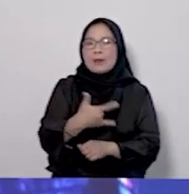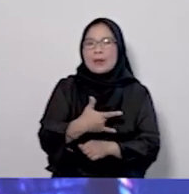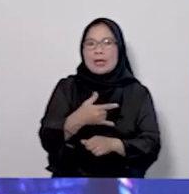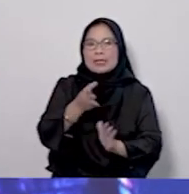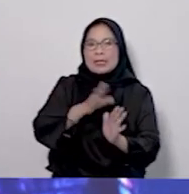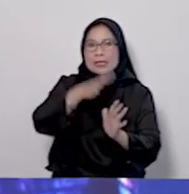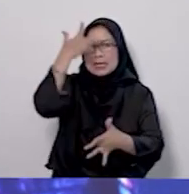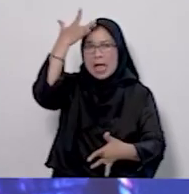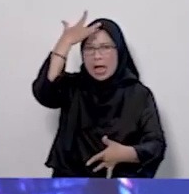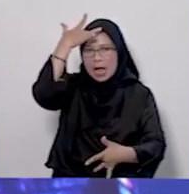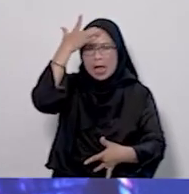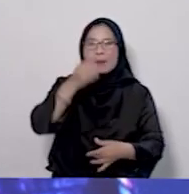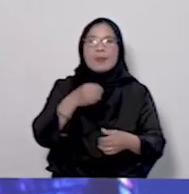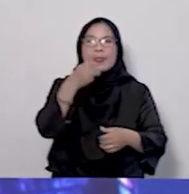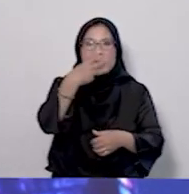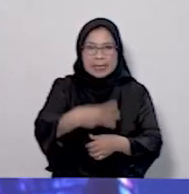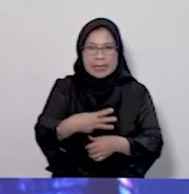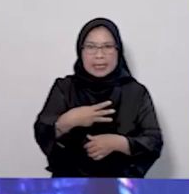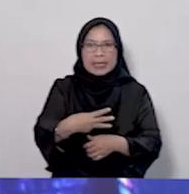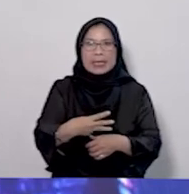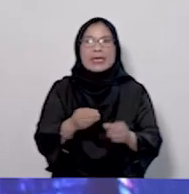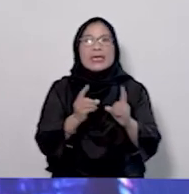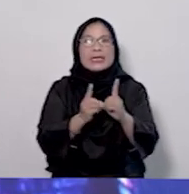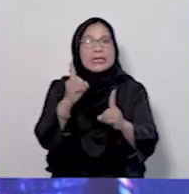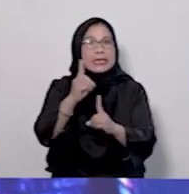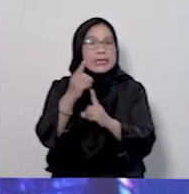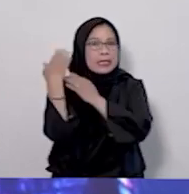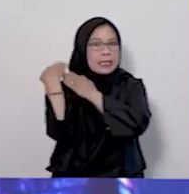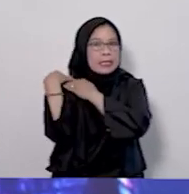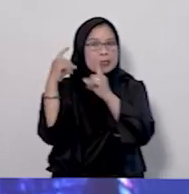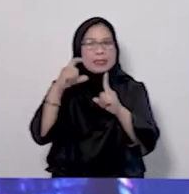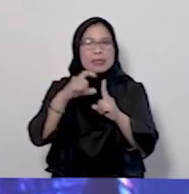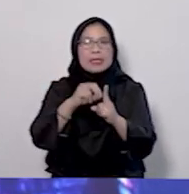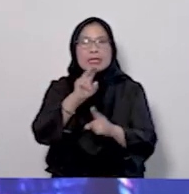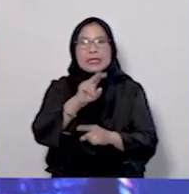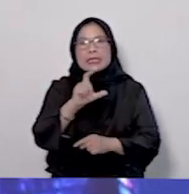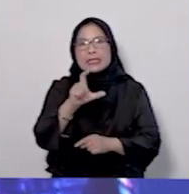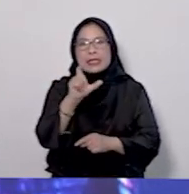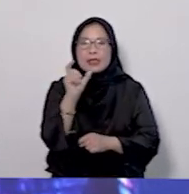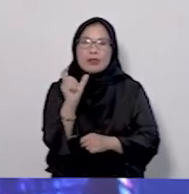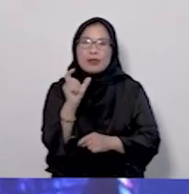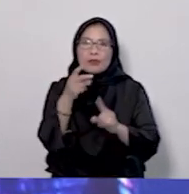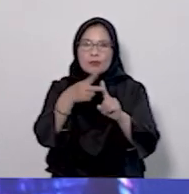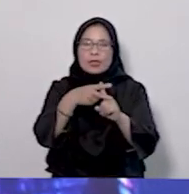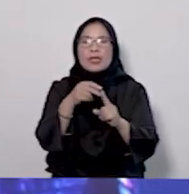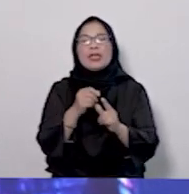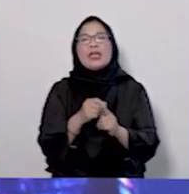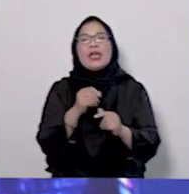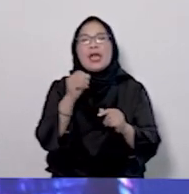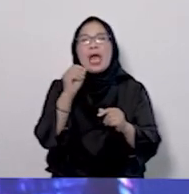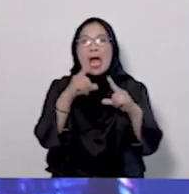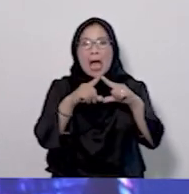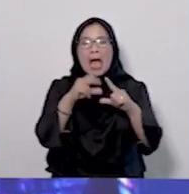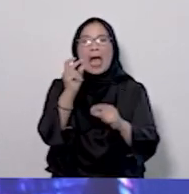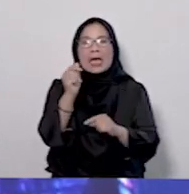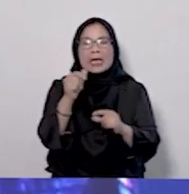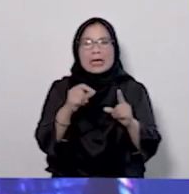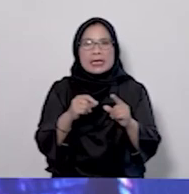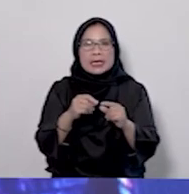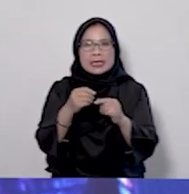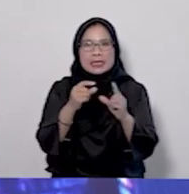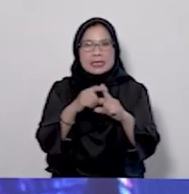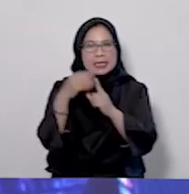pelaku yaitu e selaku direktur utama cvsc dan Ar selaku direktur